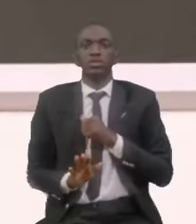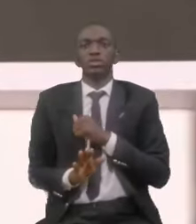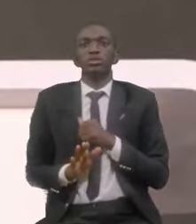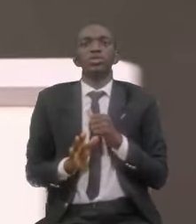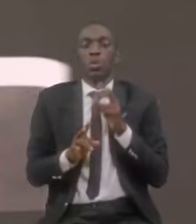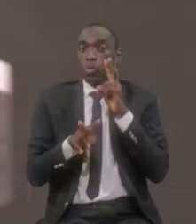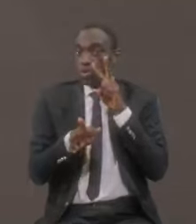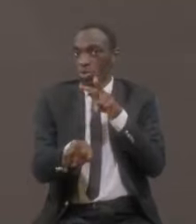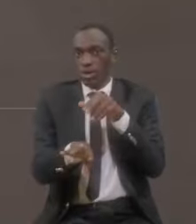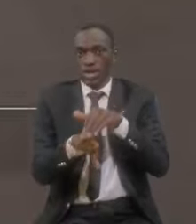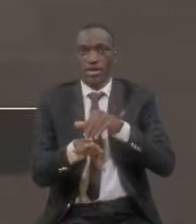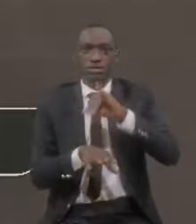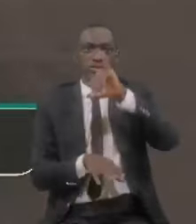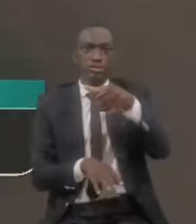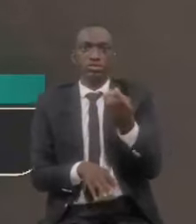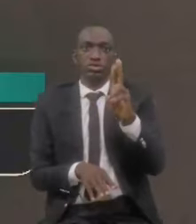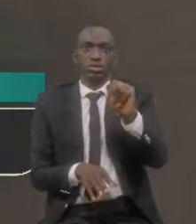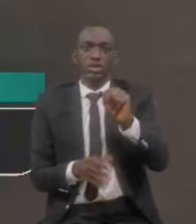Voyons Jean chapitre 1.